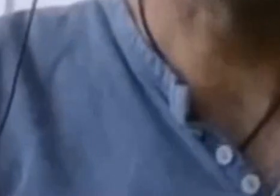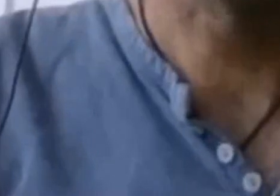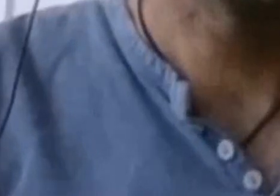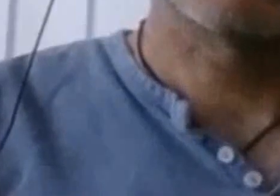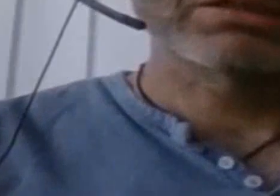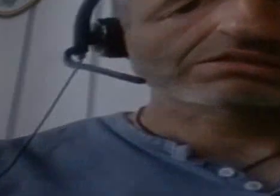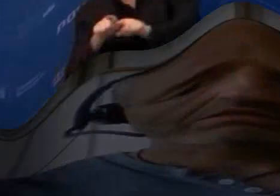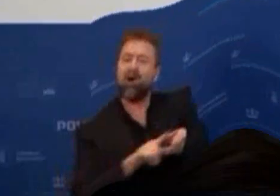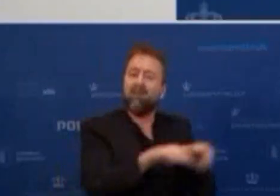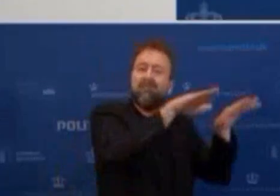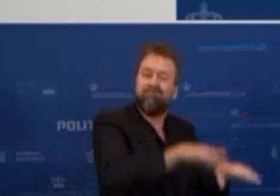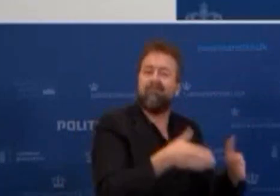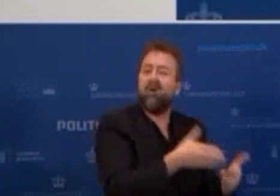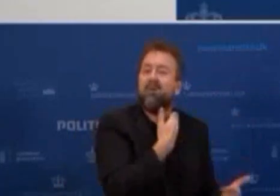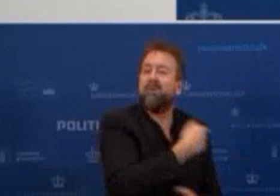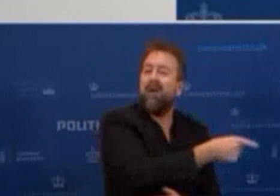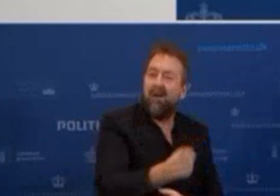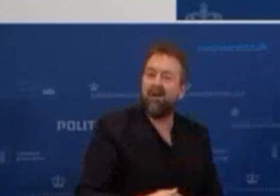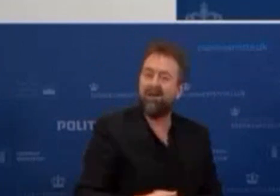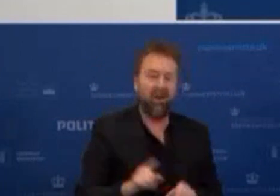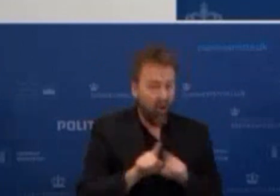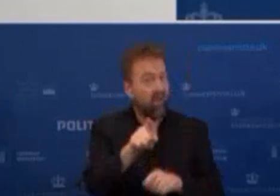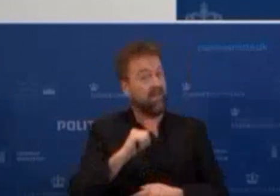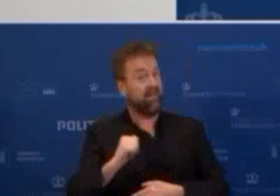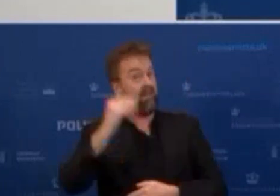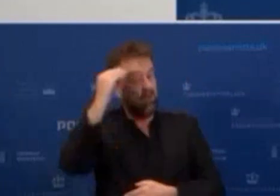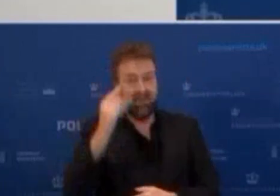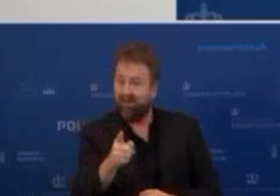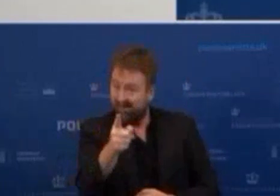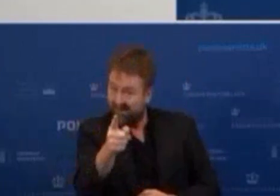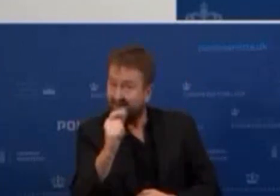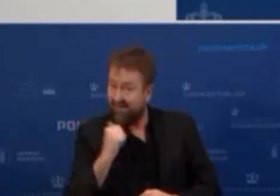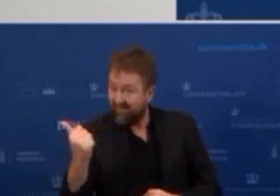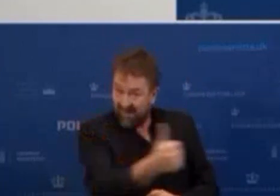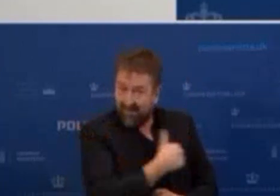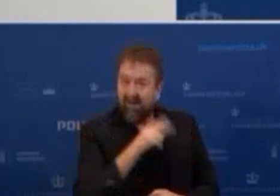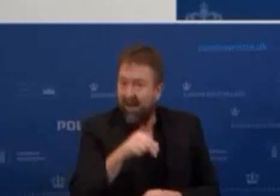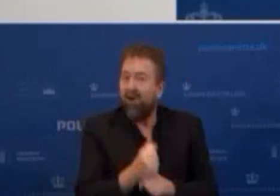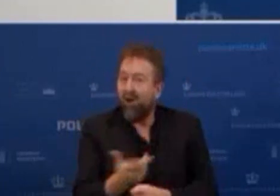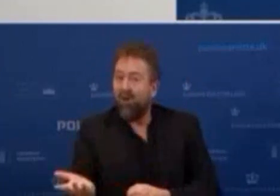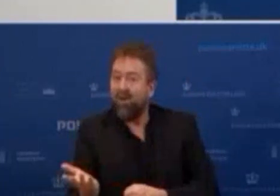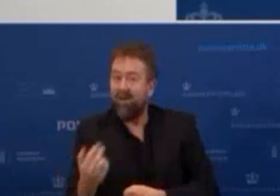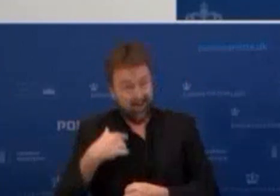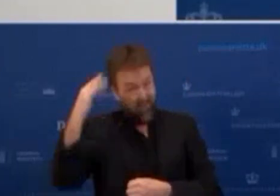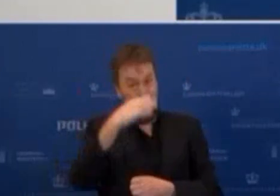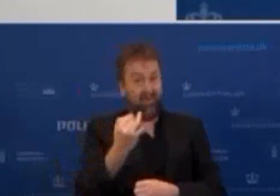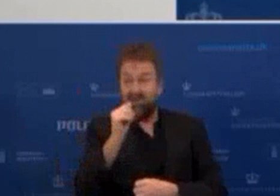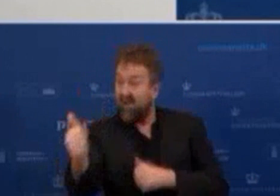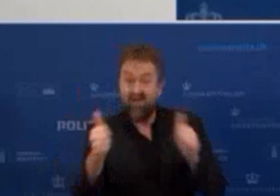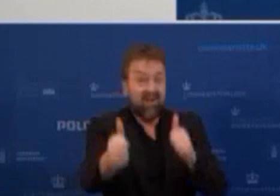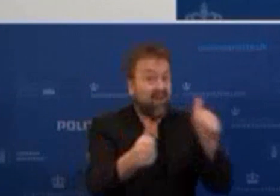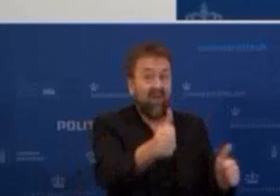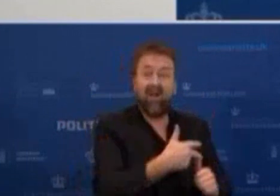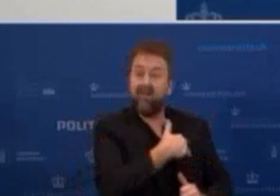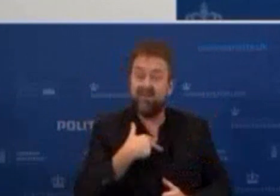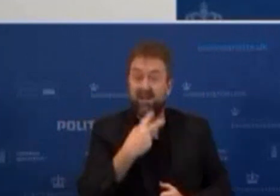vaccineres? Herudover så er det altså også rigtig vigtigt at huske, at vi hver især har noget, vi kan gøre. Og jeg tror, hvis den enkelte dansker ser, at